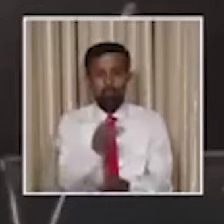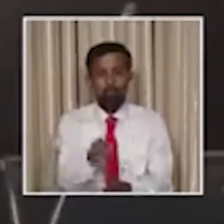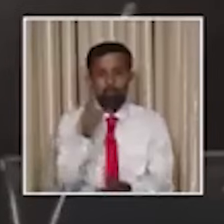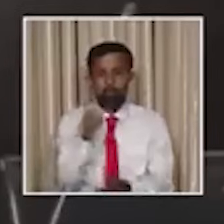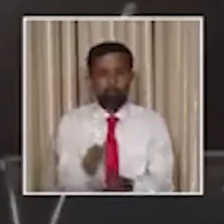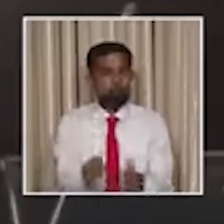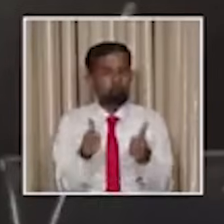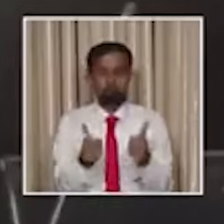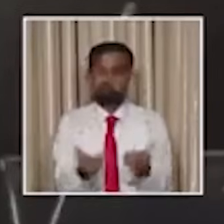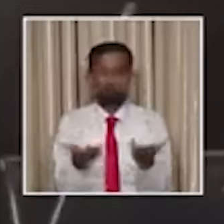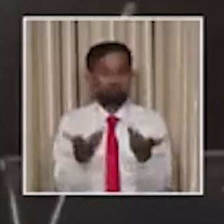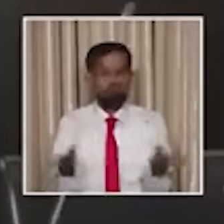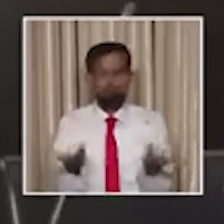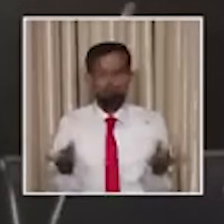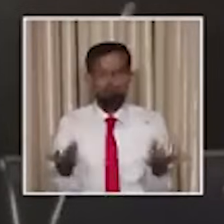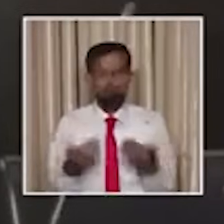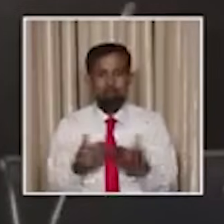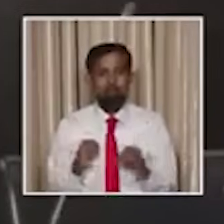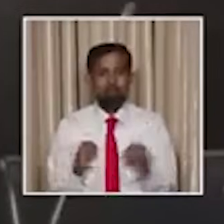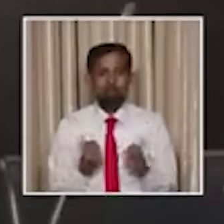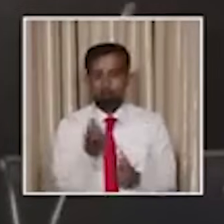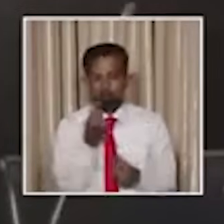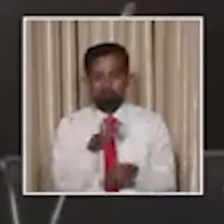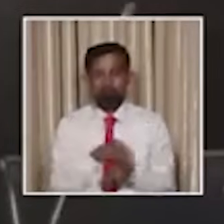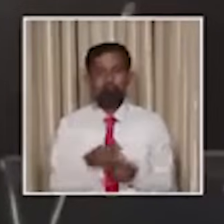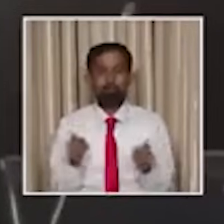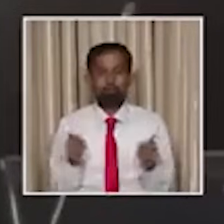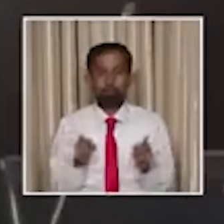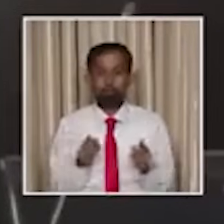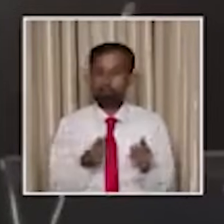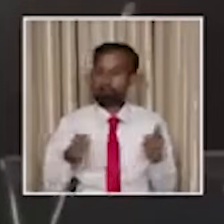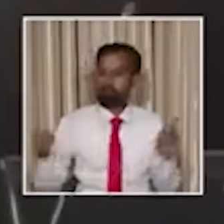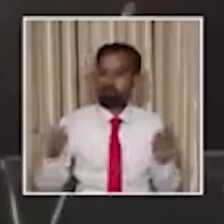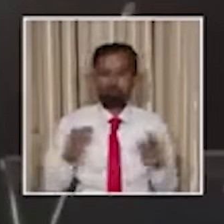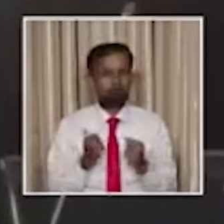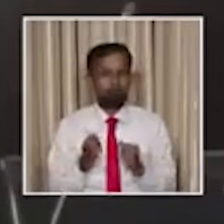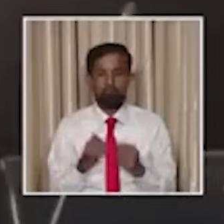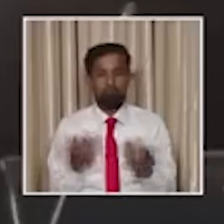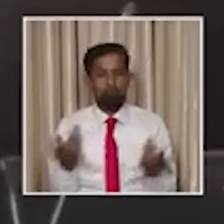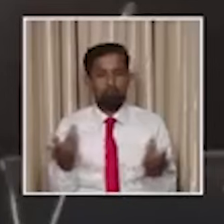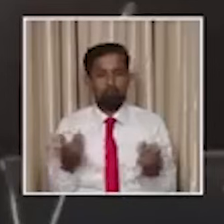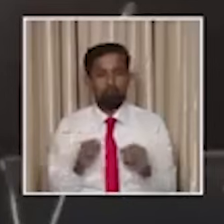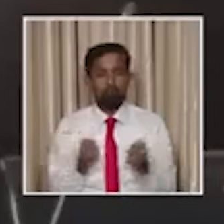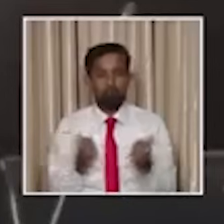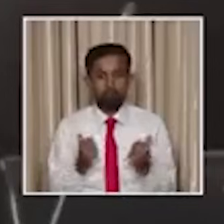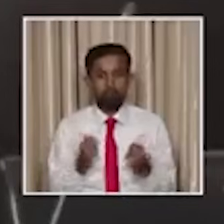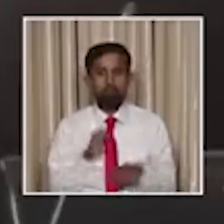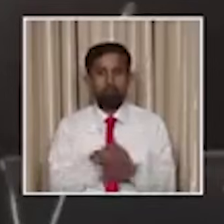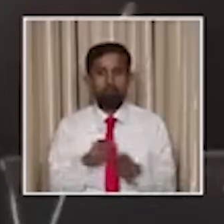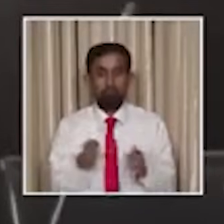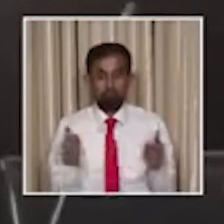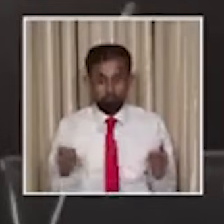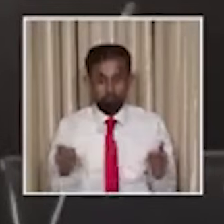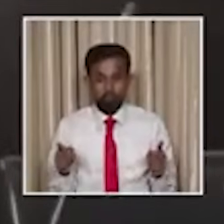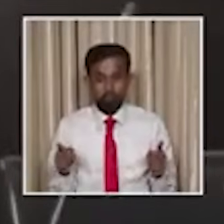நாங்கள் எல்லோரும் கொஞ்ச காலம் வாழ வந்தவர்கள். நீண்ட காலம், இந்த அதாவது வாழுகின்ற காலத்தை விட எஞ்சியிருக்கின்ற காலம் கொஞ்சமானது.